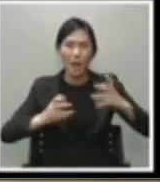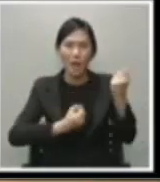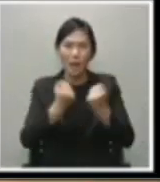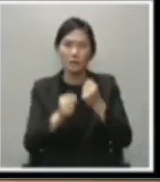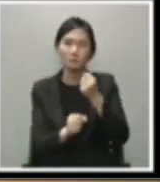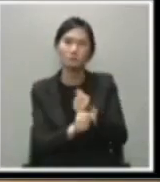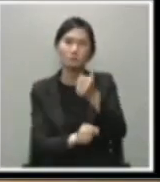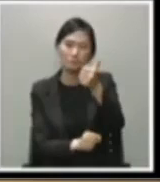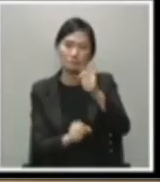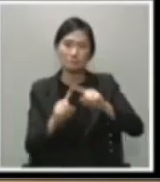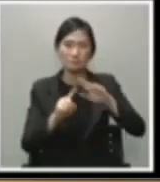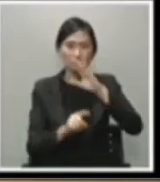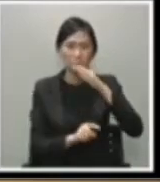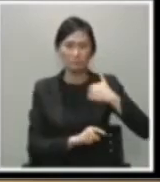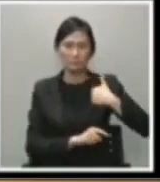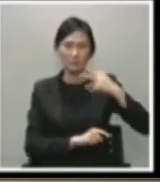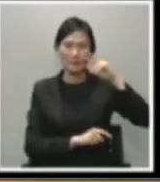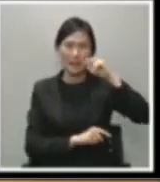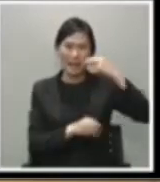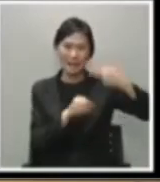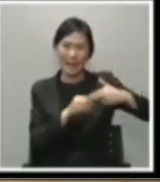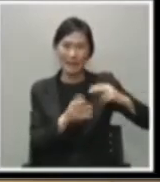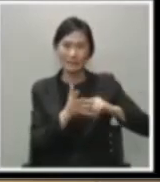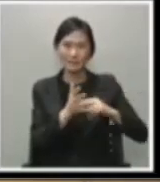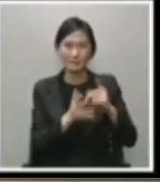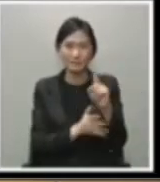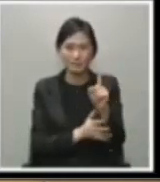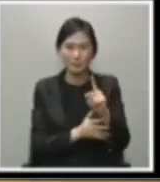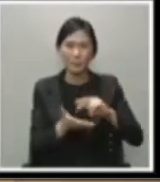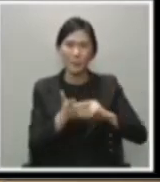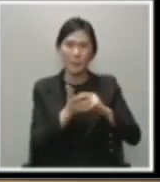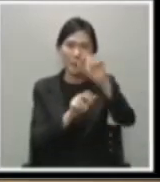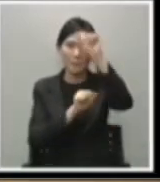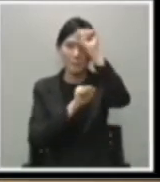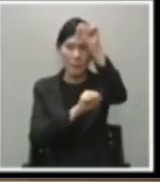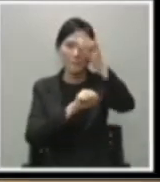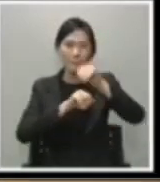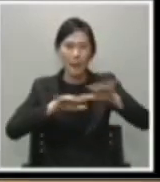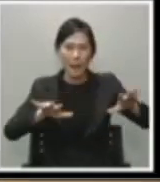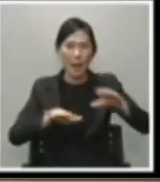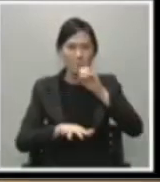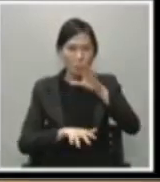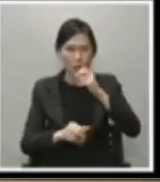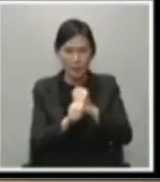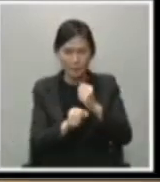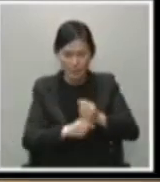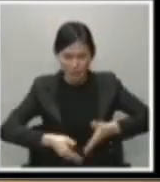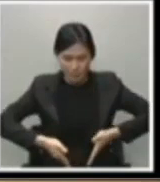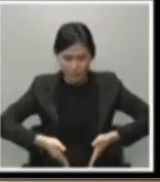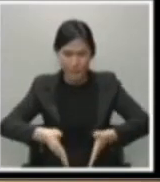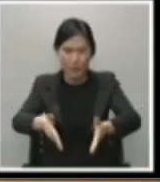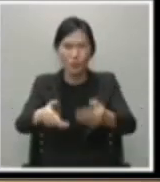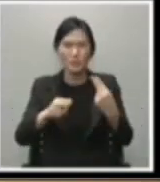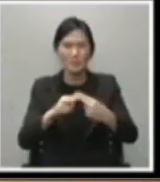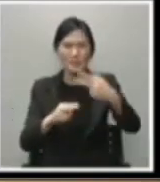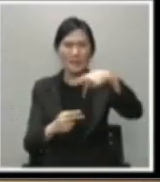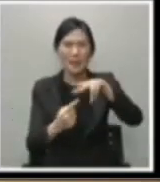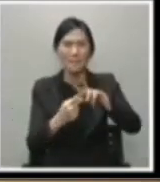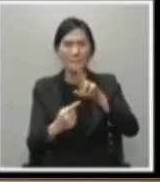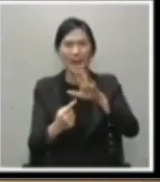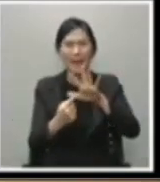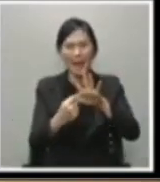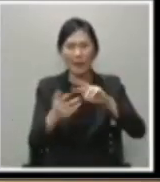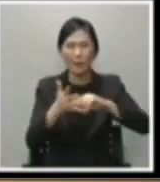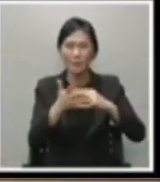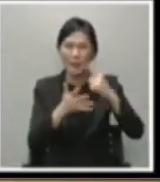ซับน้ำยางอีก 800,000 ตันได้ก็คือประกาศครับให้ทำถนนเป็นถนนพาราซอยซึ่